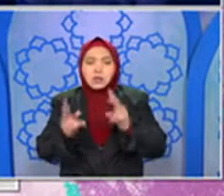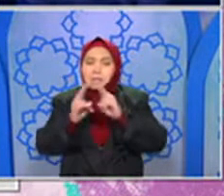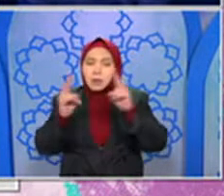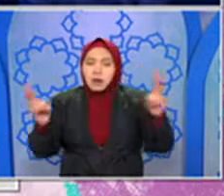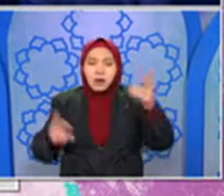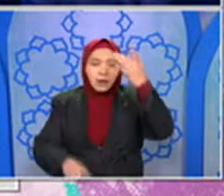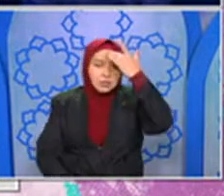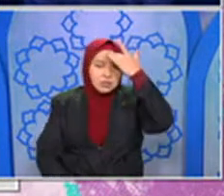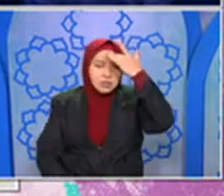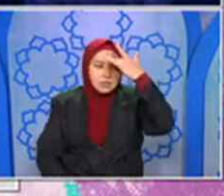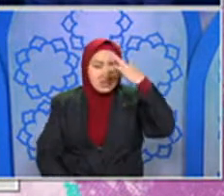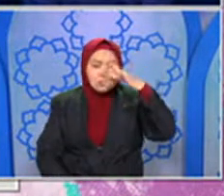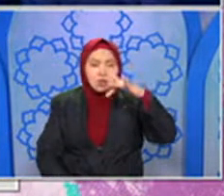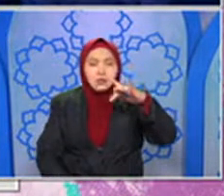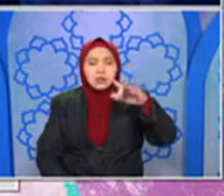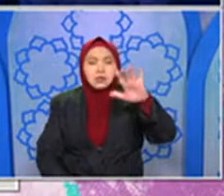يحيي